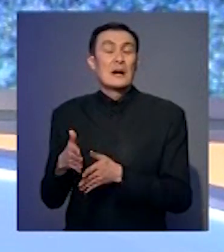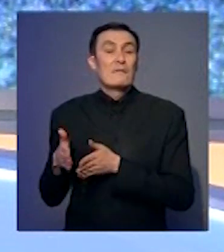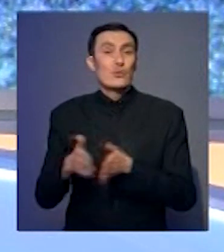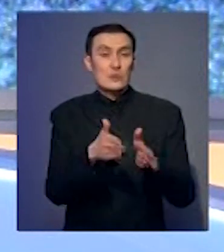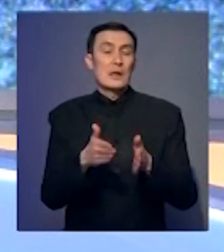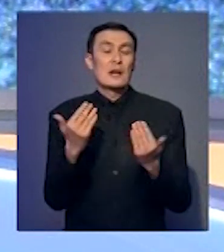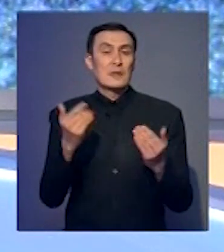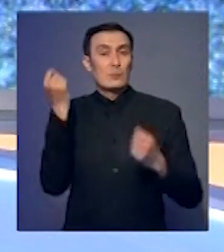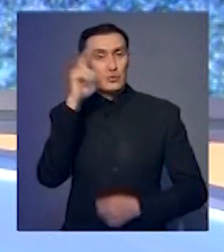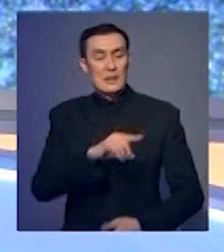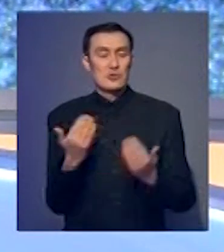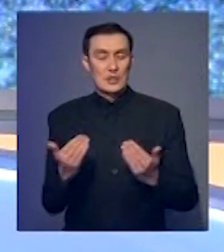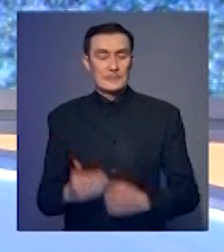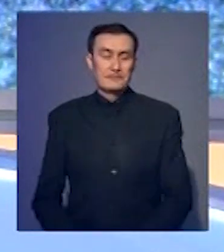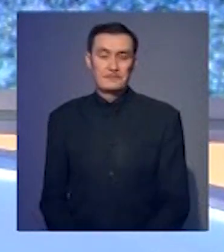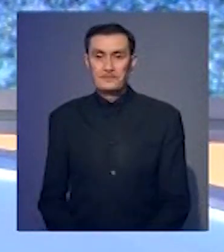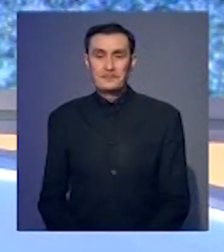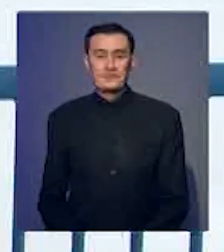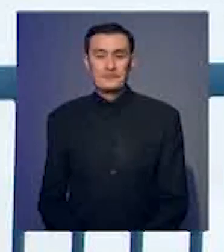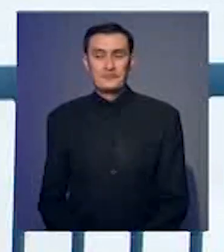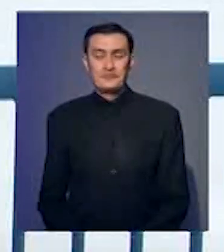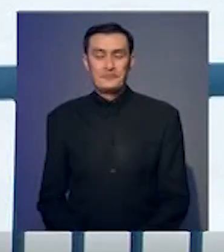русло, узнавала Наталья Строкова.